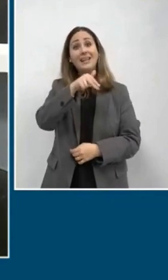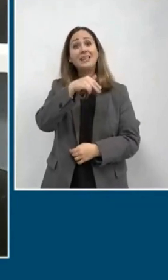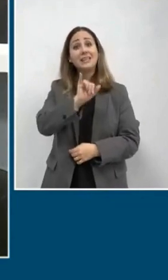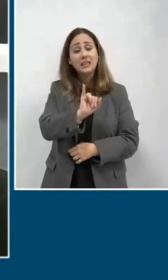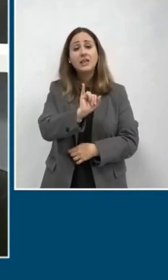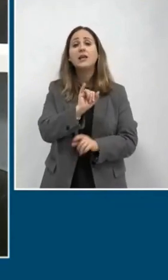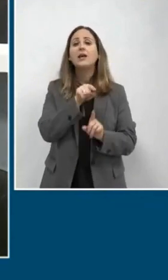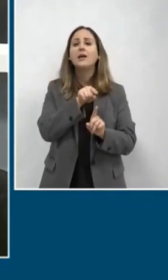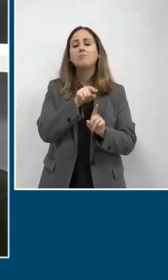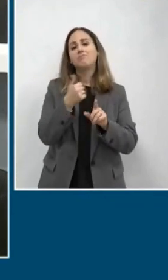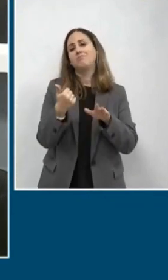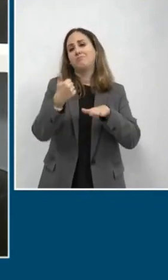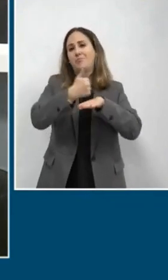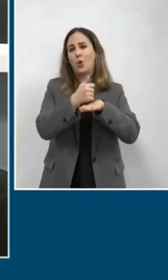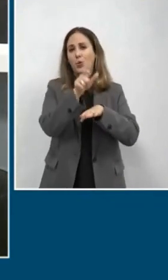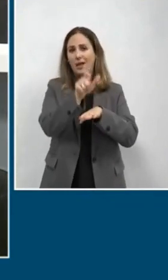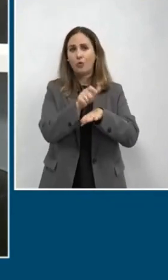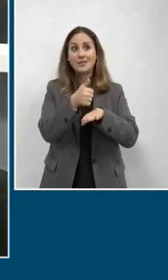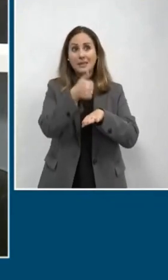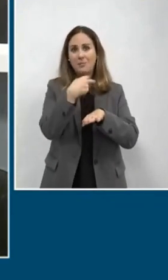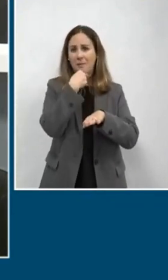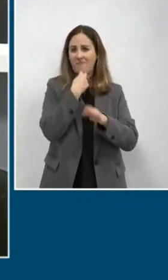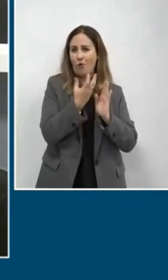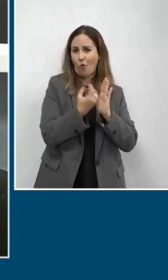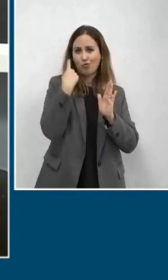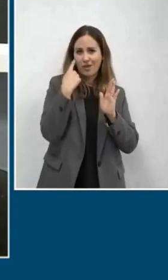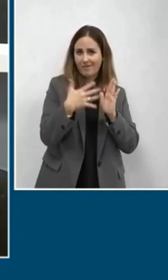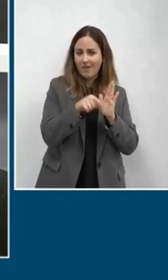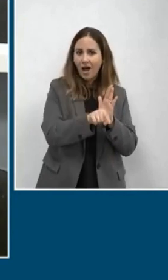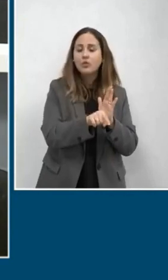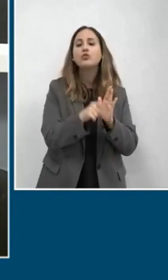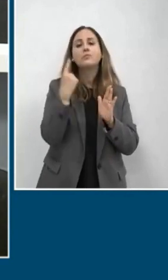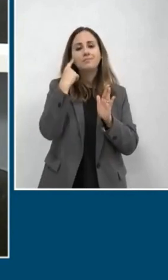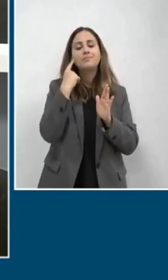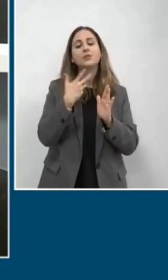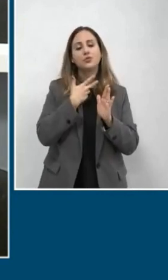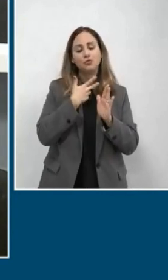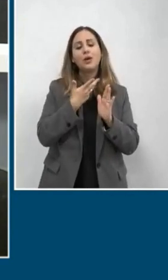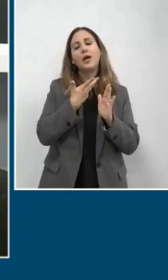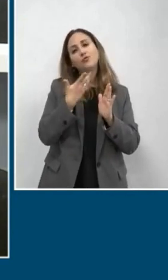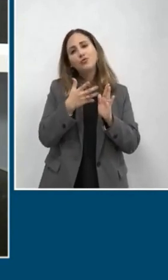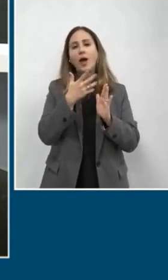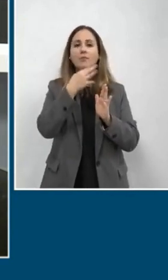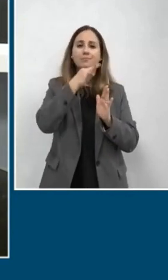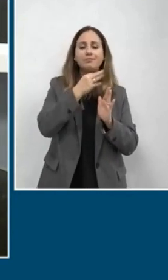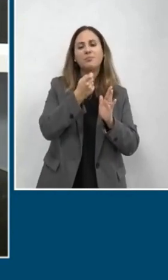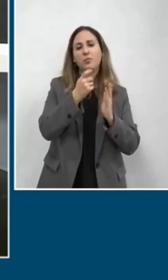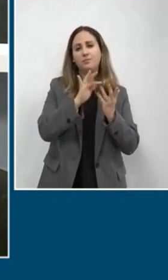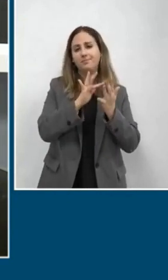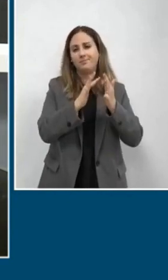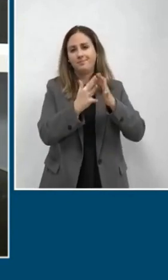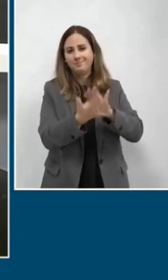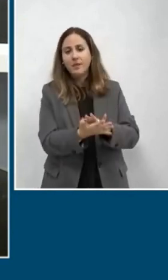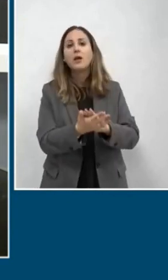il protagonista della prima registrazione sentirete come se già modificata la voce e l'eloquio e poi ci sarà